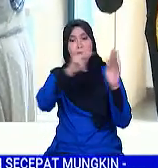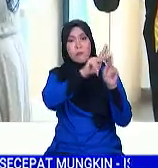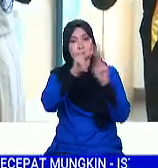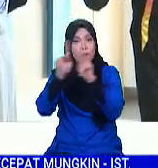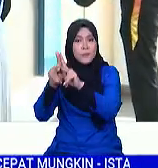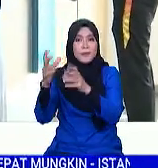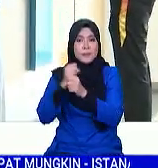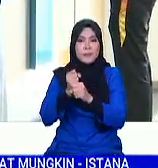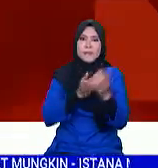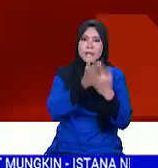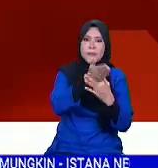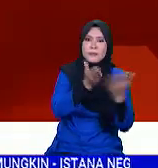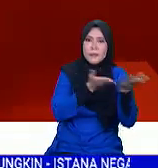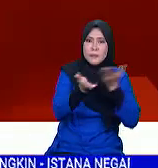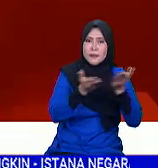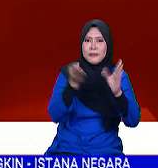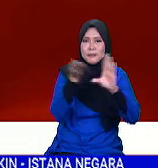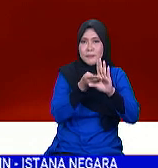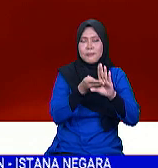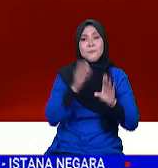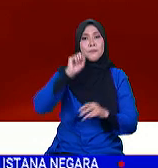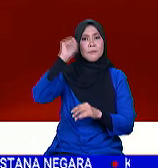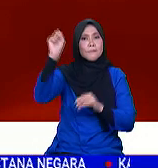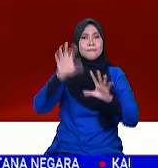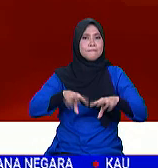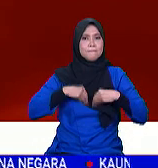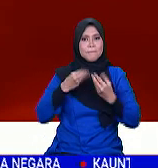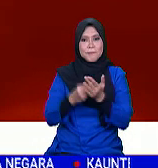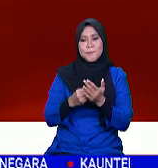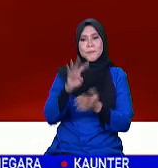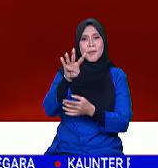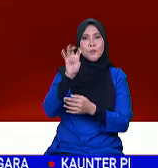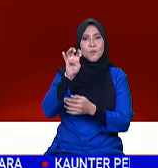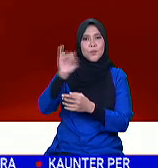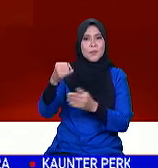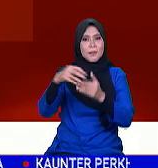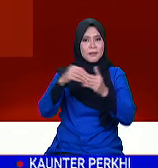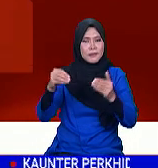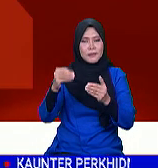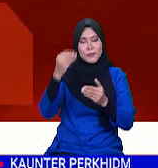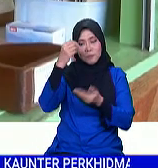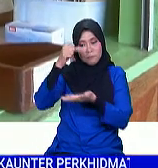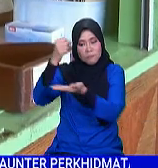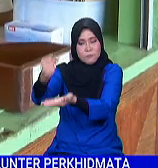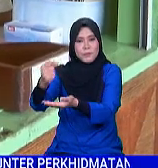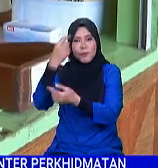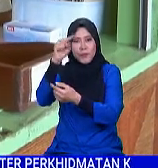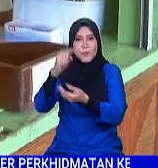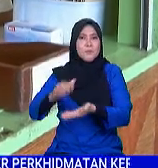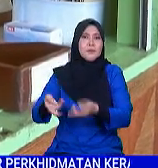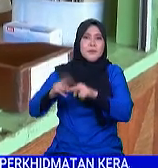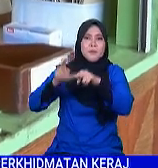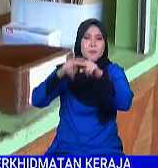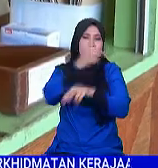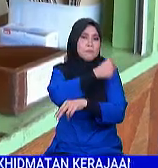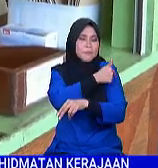mendapatkan akses primatan bank sama juga menyambut baik runtuhkan sebanyak 400juta Ringgit untuk meningkatkan bekalan vaksin